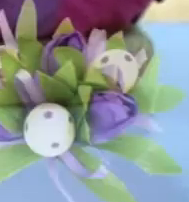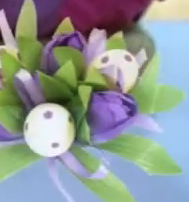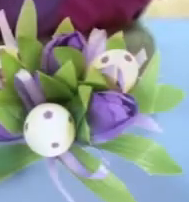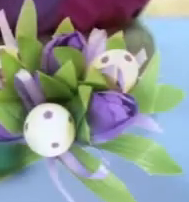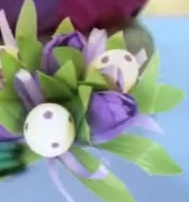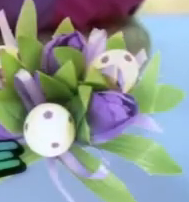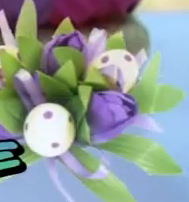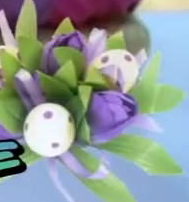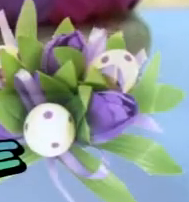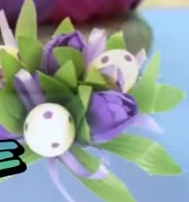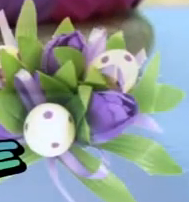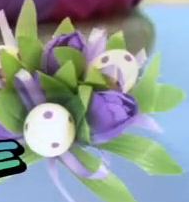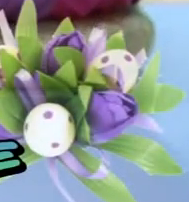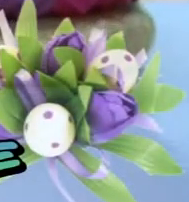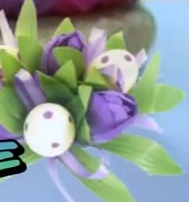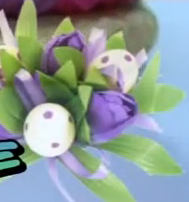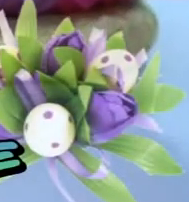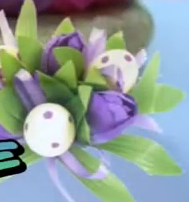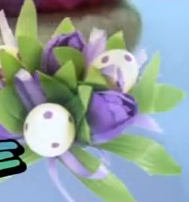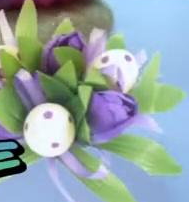Muzyka